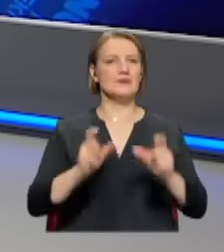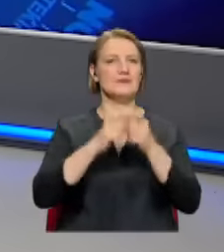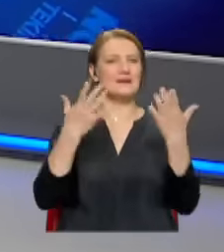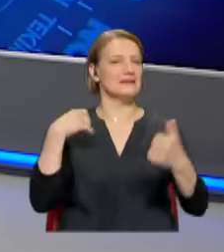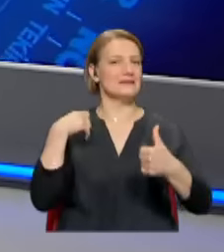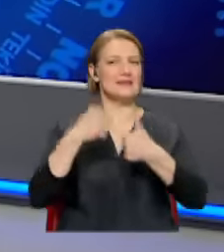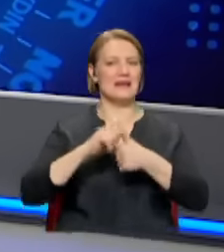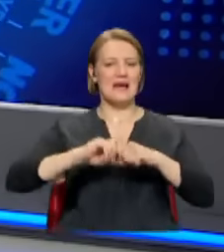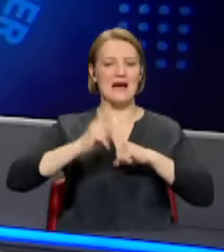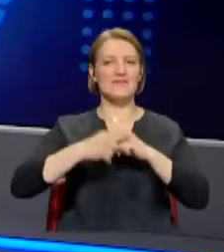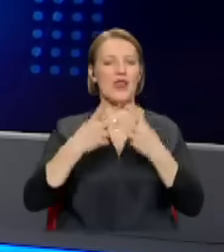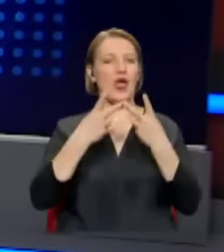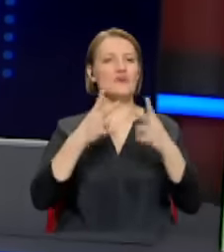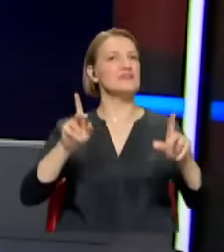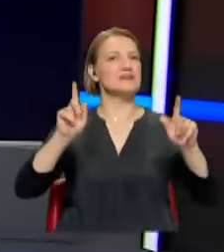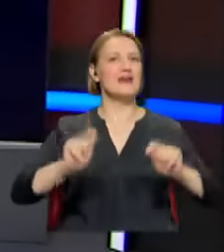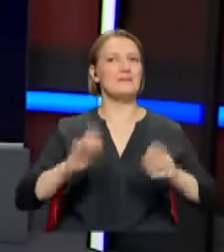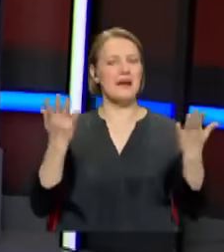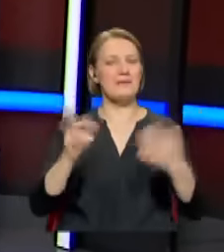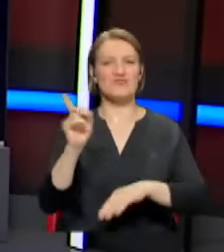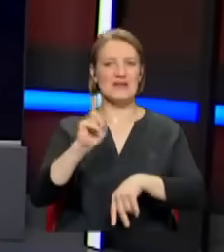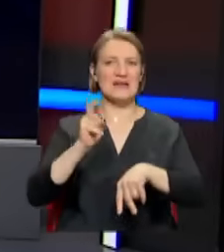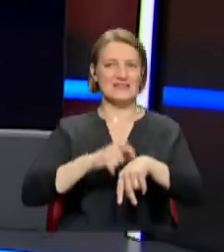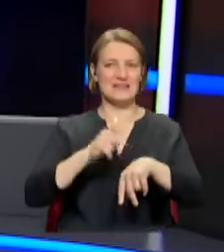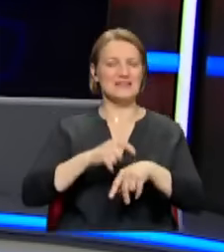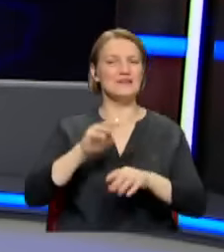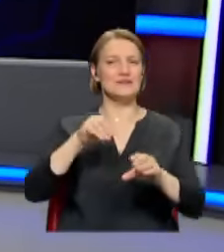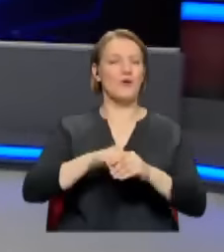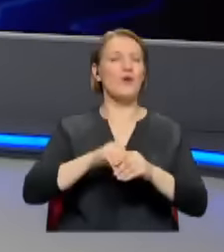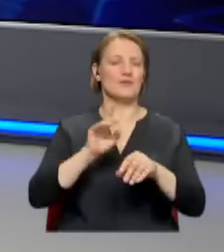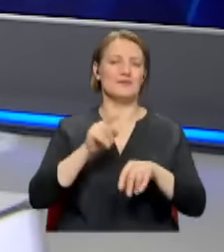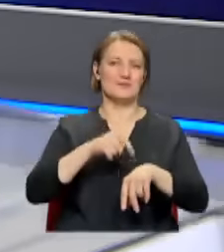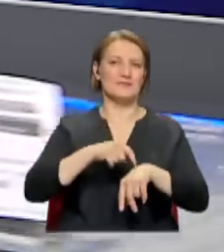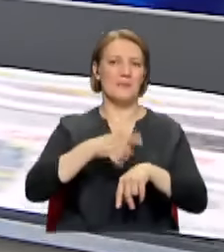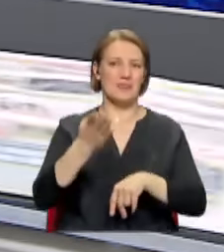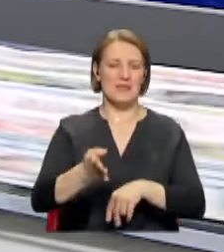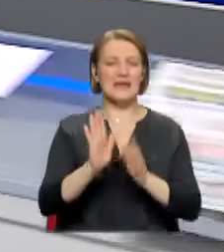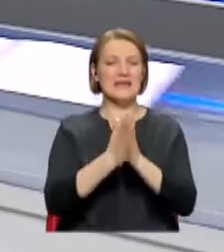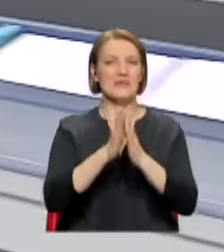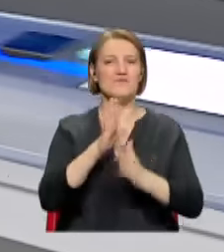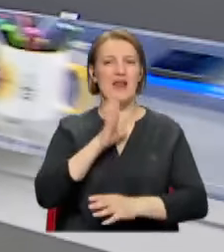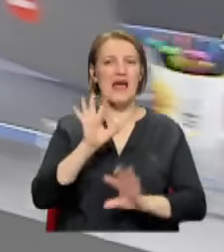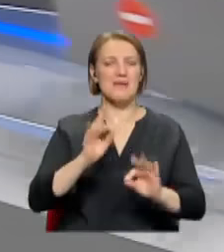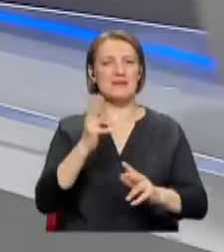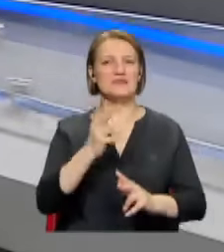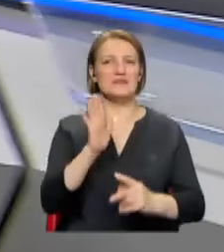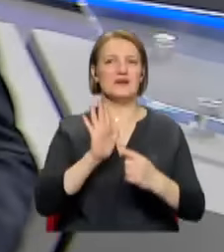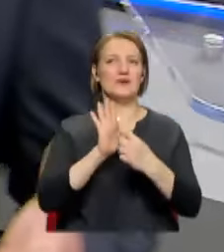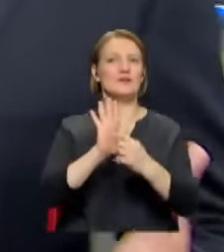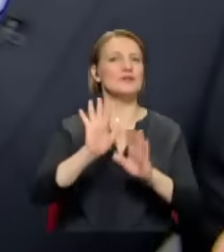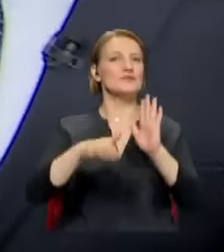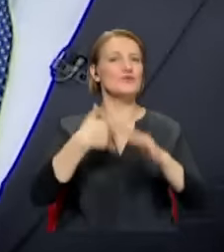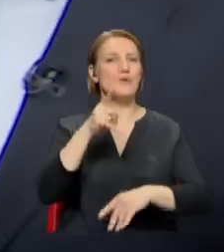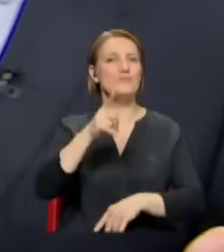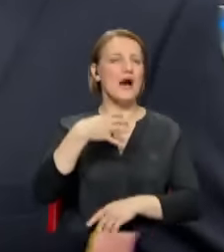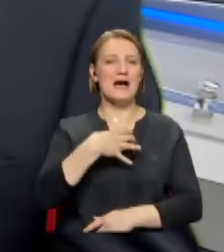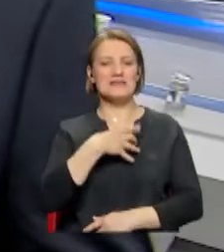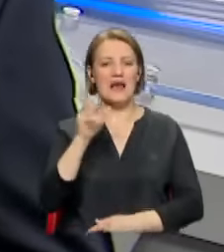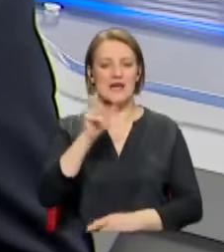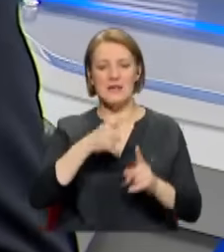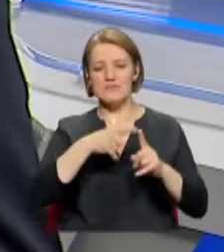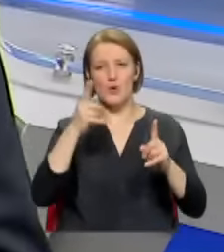Günaydın bir kez daha. Haftanın açılışını yaptık ama Çalar Saat'e de nokta koyma vakti. Kitaplarımız var. Hemen hızlıca göstereyim. Sonra bu Haziran